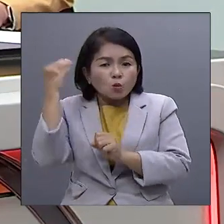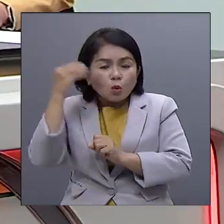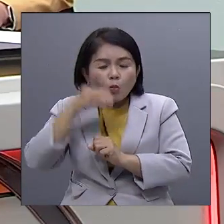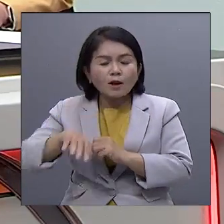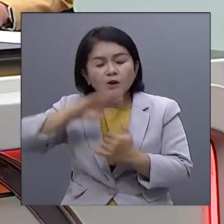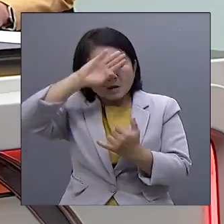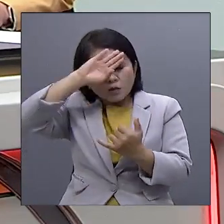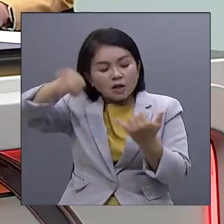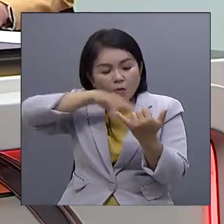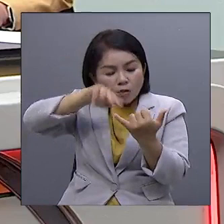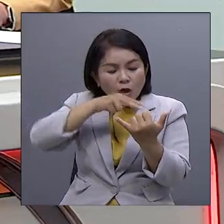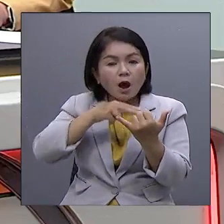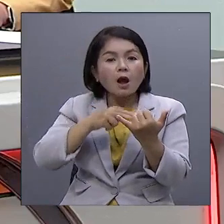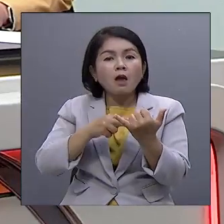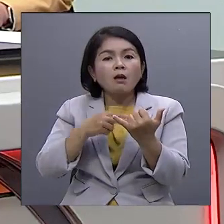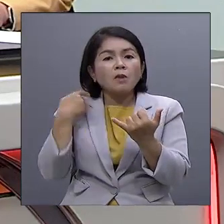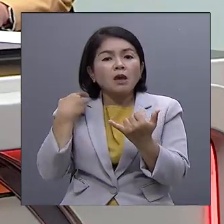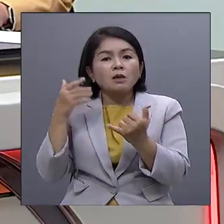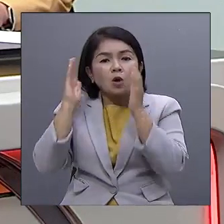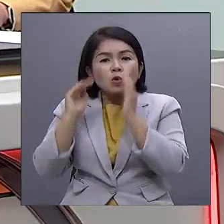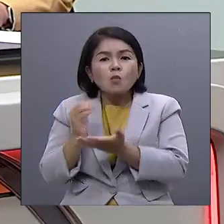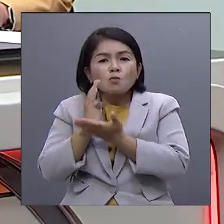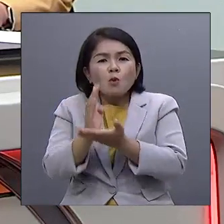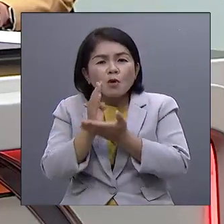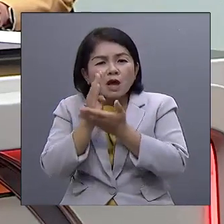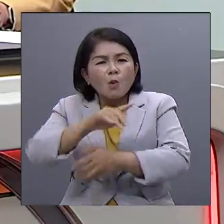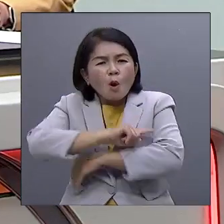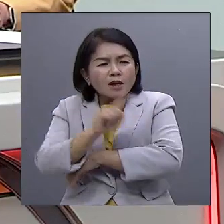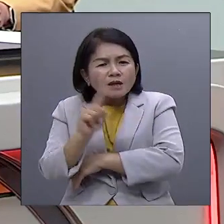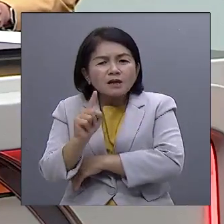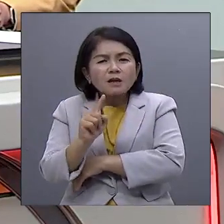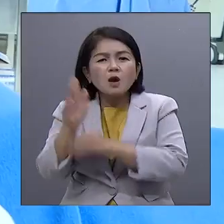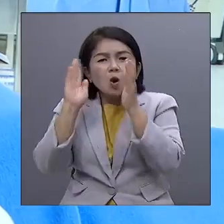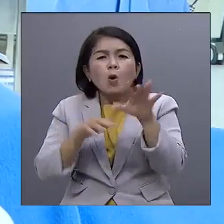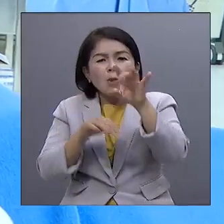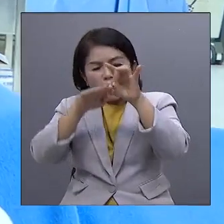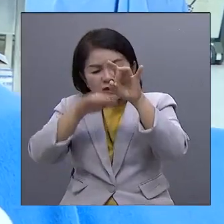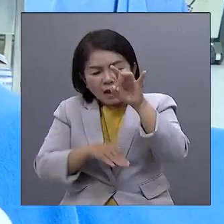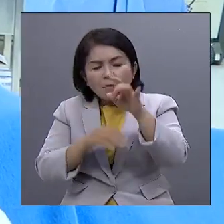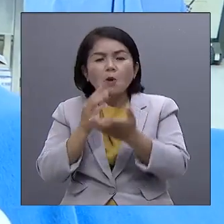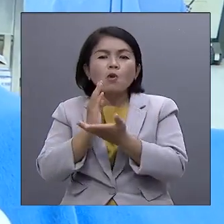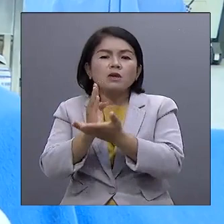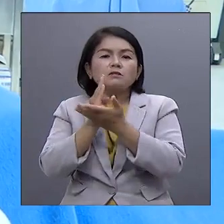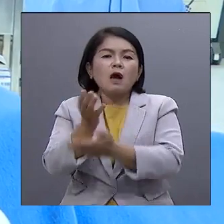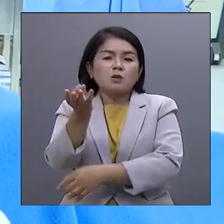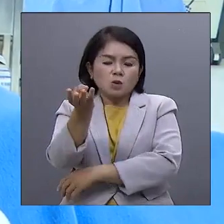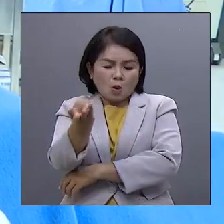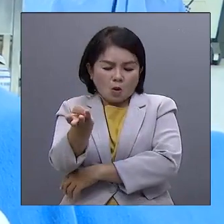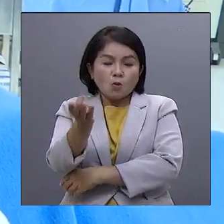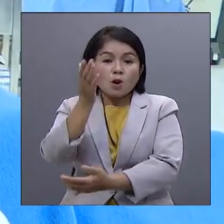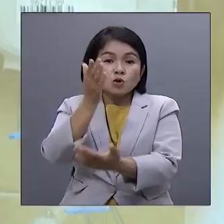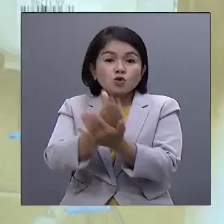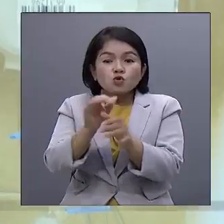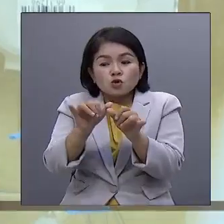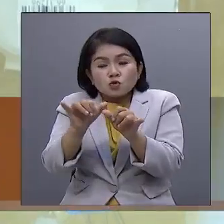ผู้ป่วยเกือบ200ยูนิตแต่คนมาบริจาควันนึงไม่ถึง100รายค่ะช่วงวันหยุดติดต่อกันหล